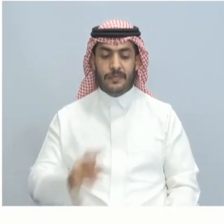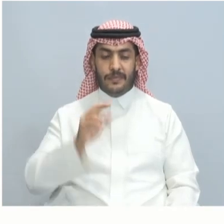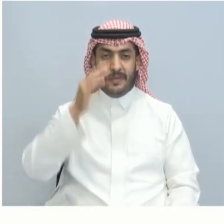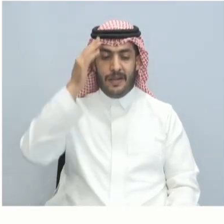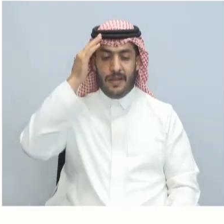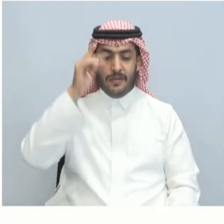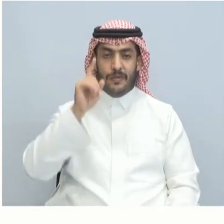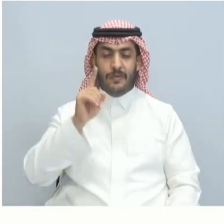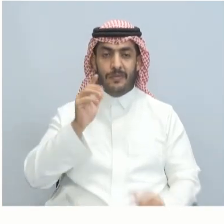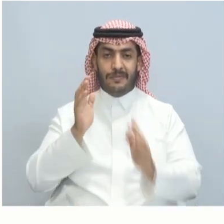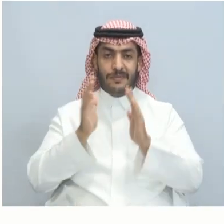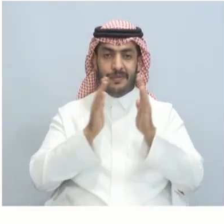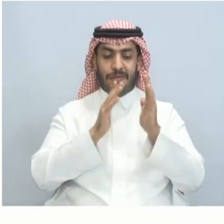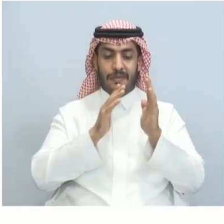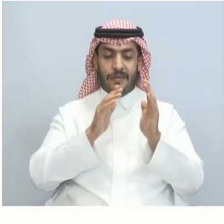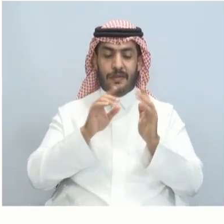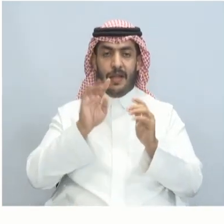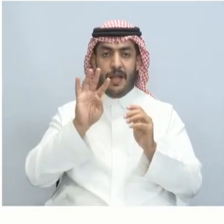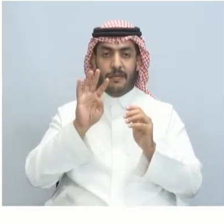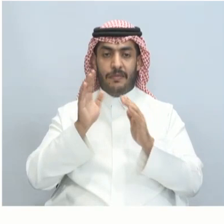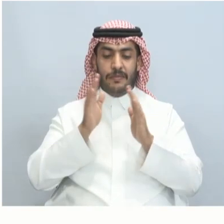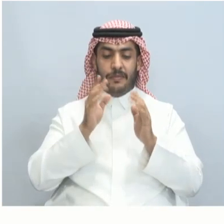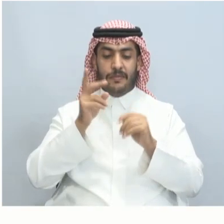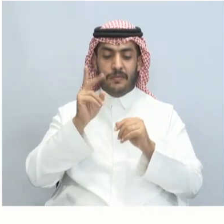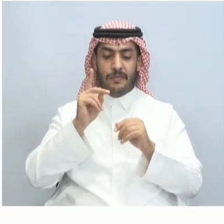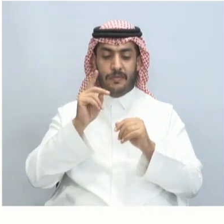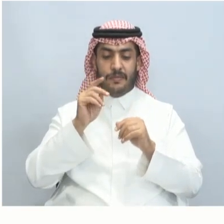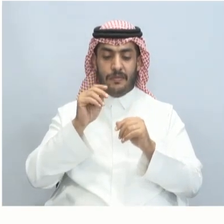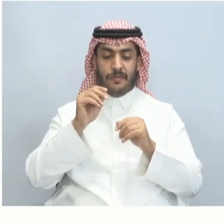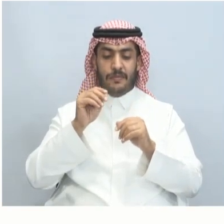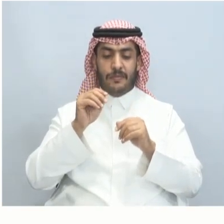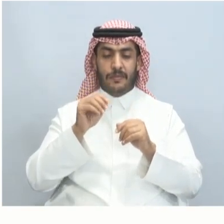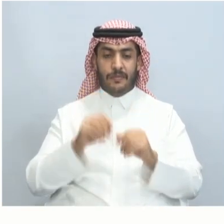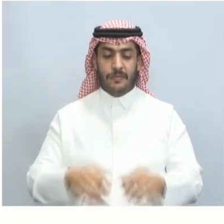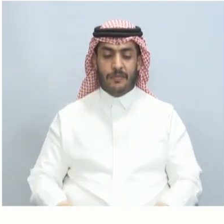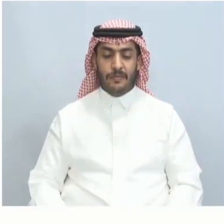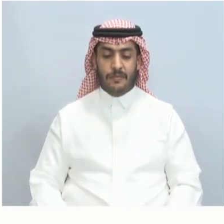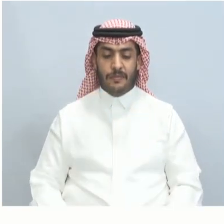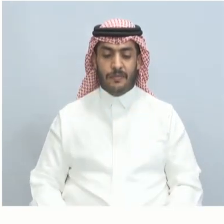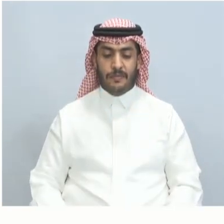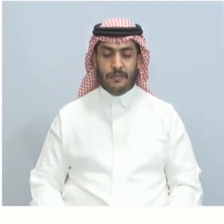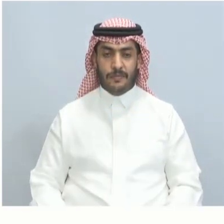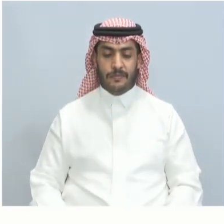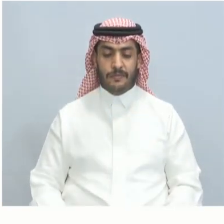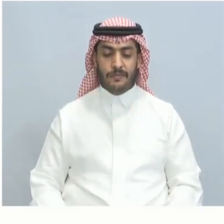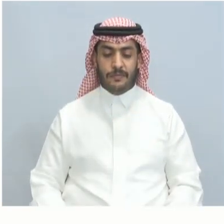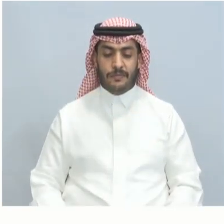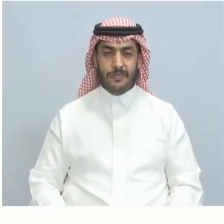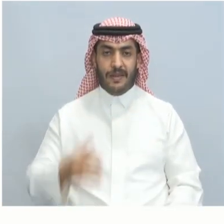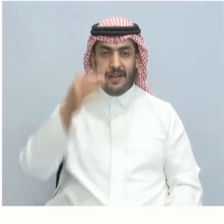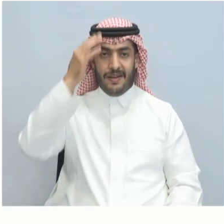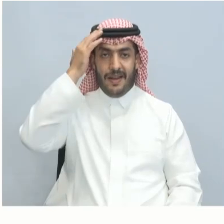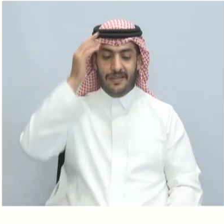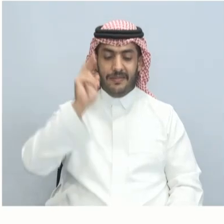واحد ا 3 4 ايضا هذا الراس واح 2 3 4 ايضا هذا